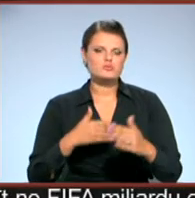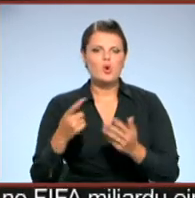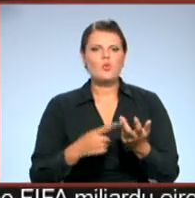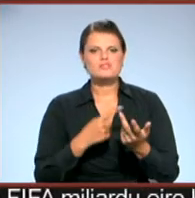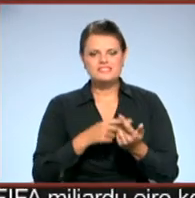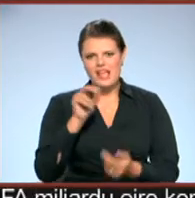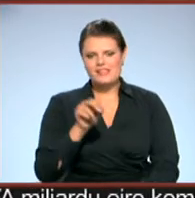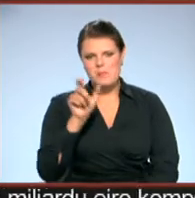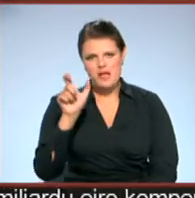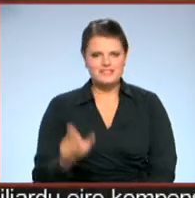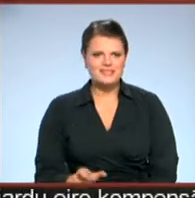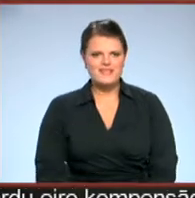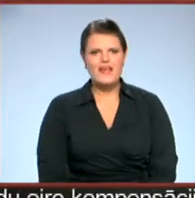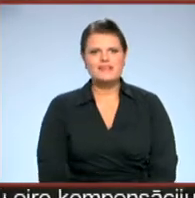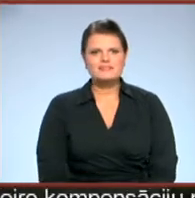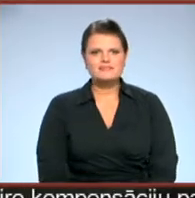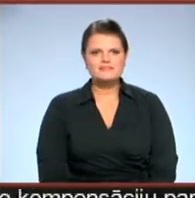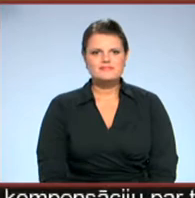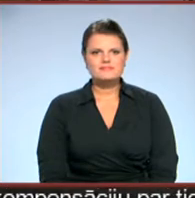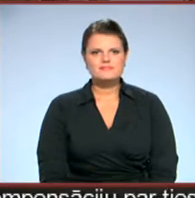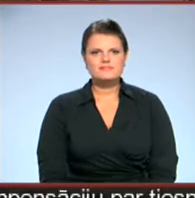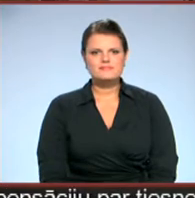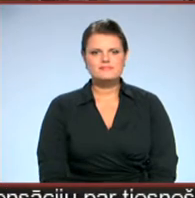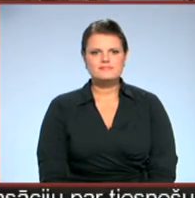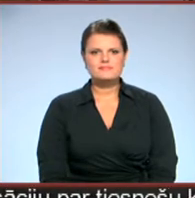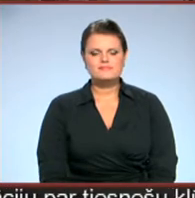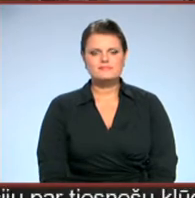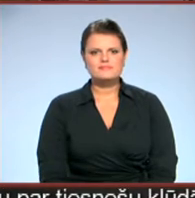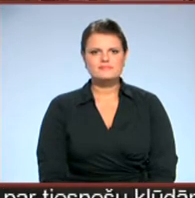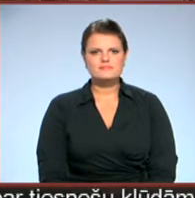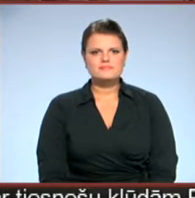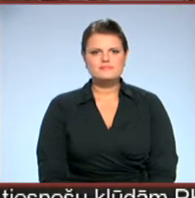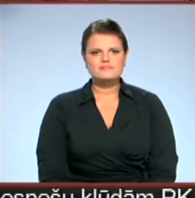prāvests. Ieva Benefelda, Lants Peršvits, Skrundas televīzija.